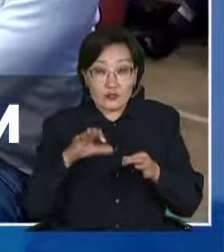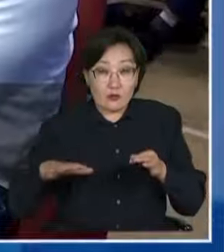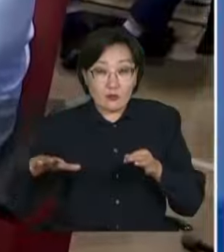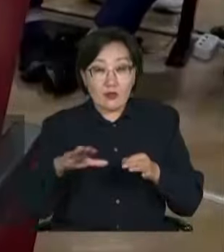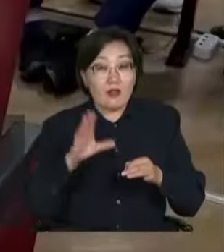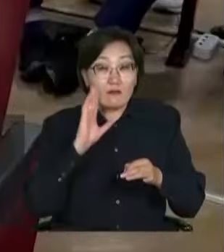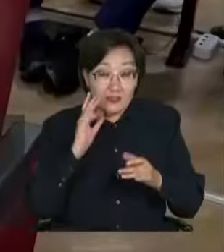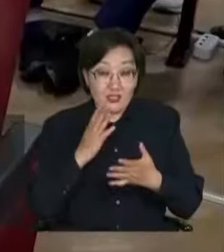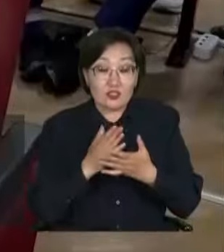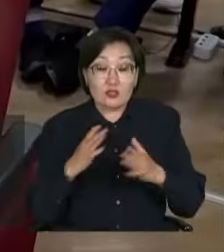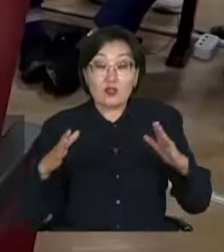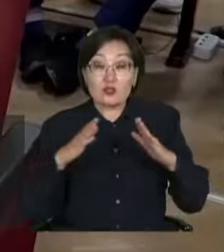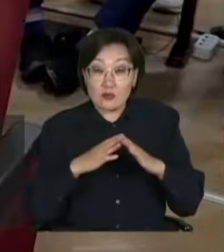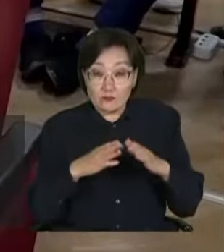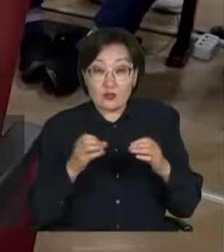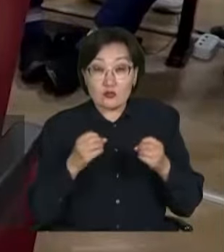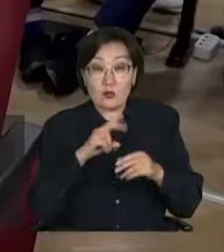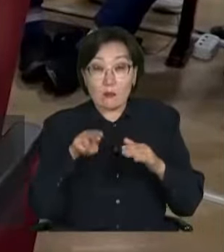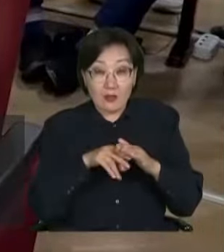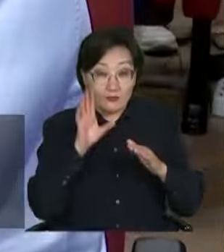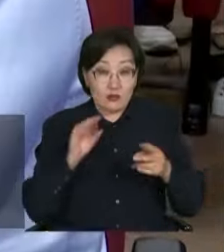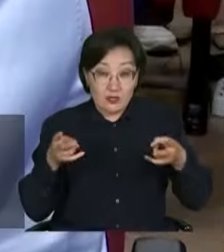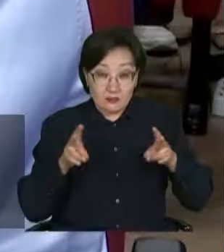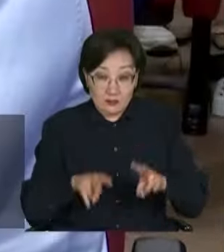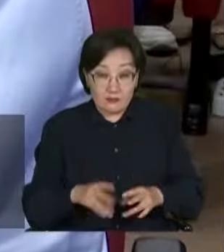вода. И жилье все еще затоплено.